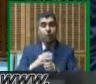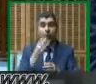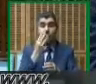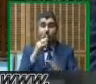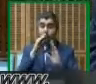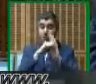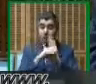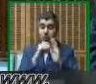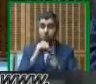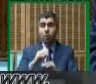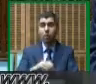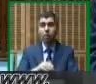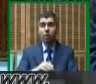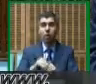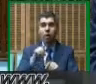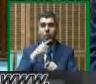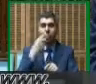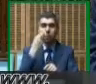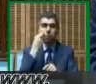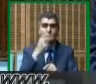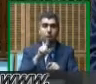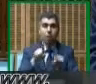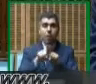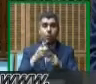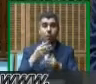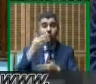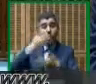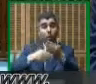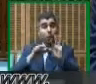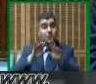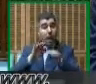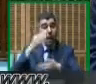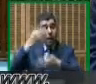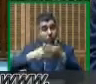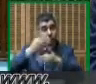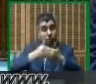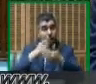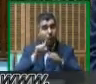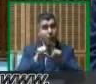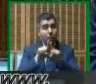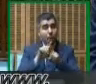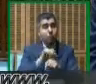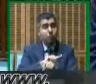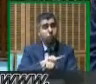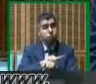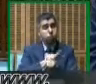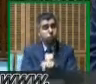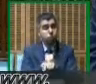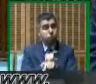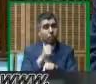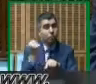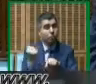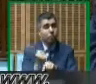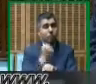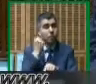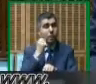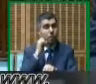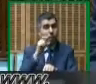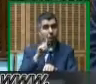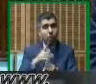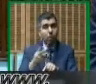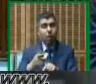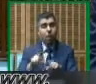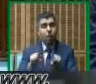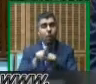المسألة الثالثة أو الملاحظة الثانية، هناك تقارير ترصد العديد من التباطؤ في يتعلق في